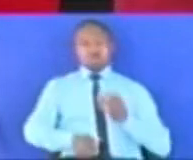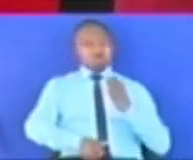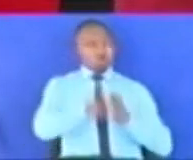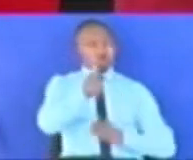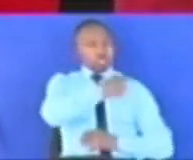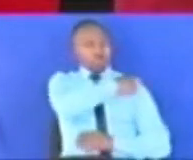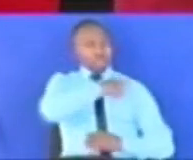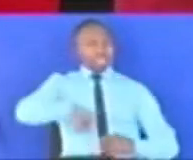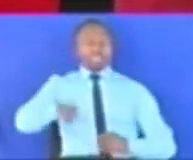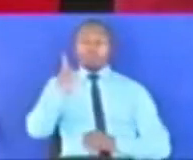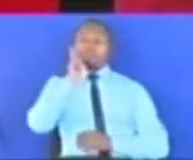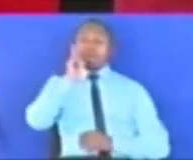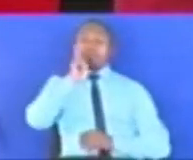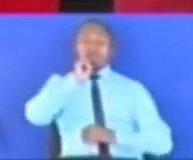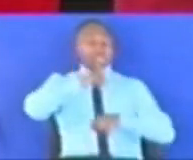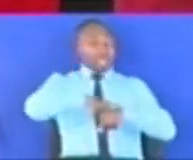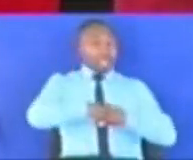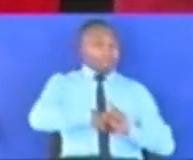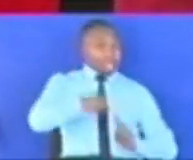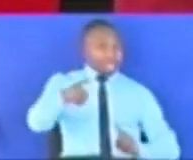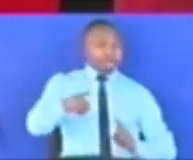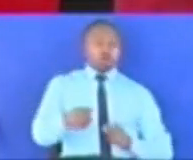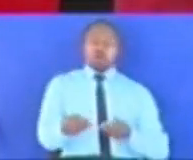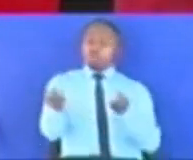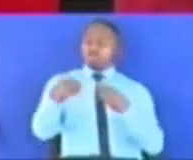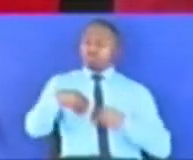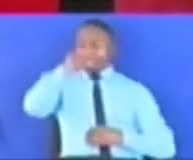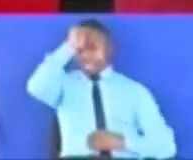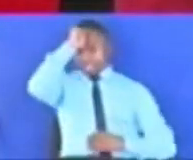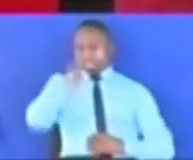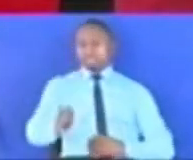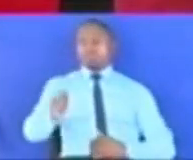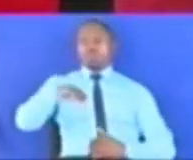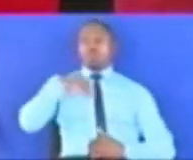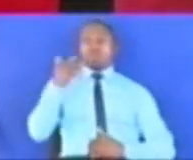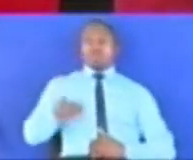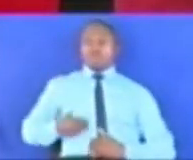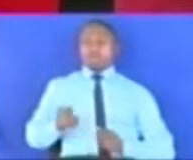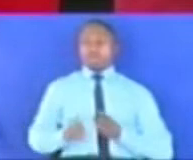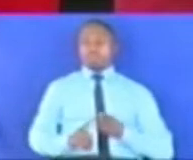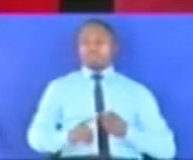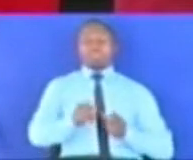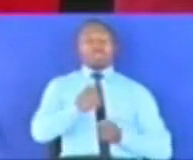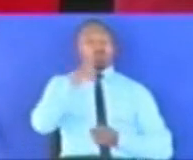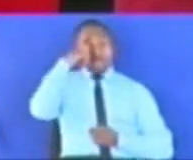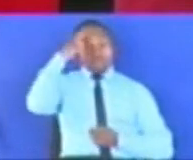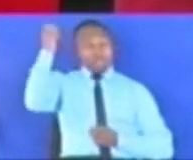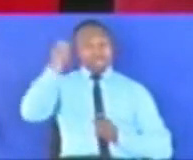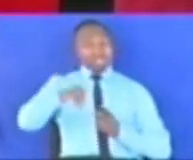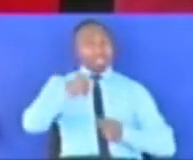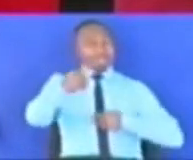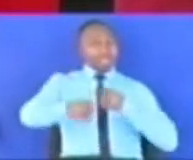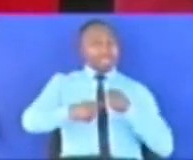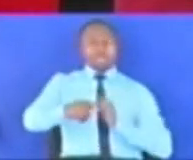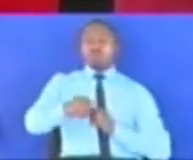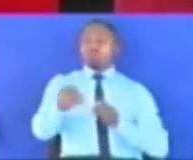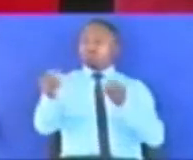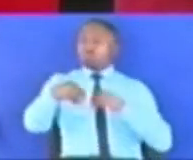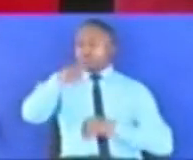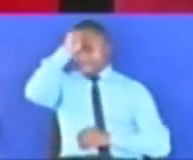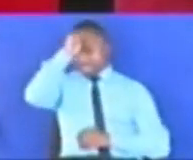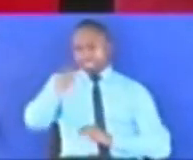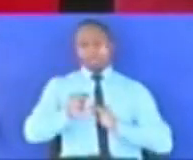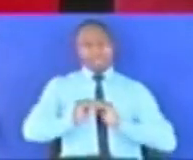Rais Mama Samia Suluhu umetuheshimisha sana wanawake, na tunaamini kuwa ataendelea kutuheshimisha